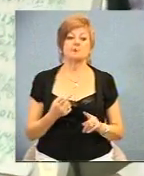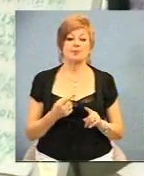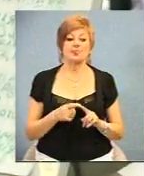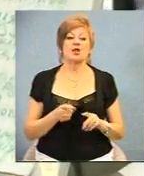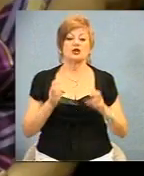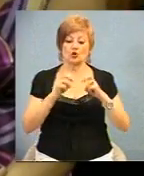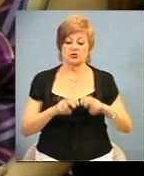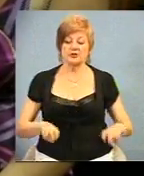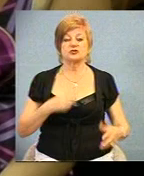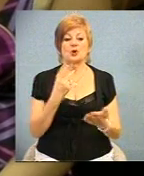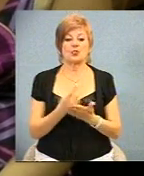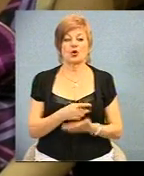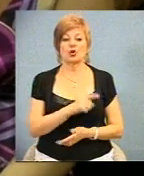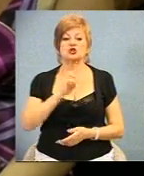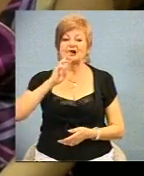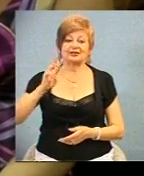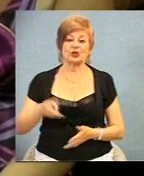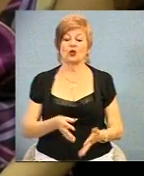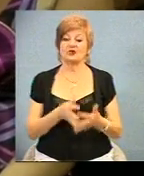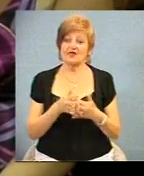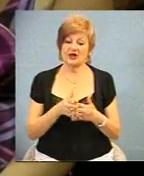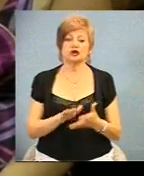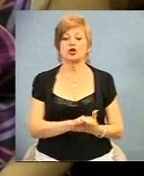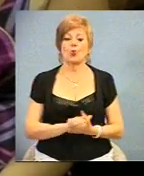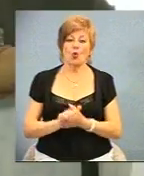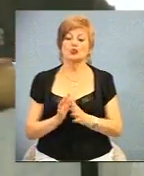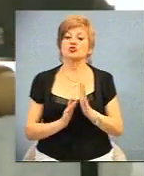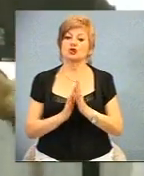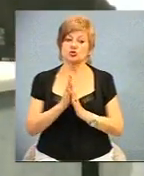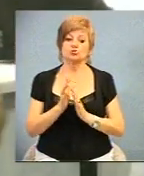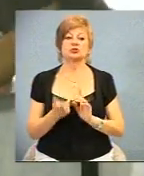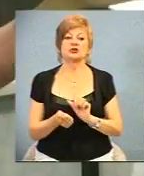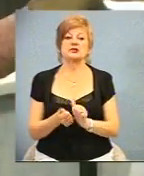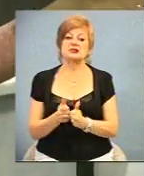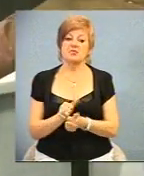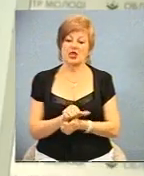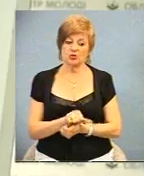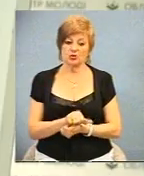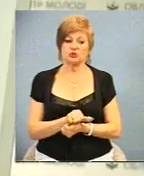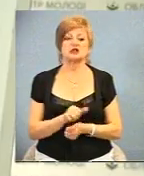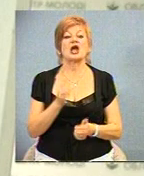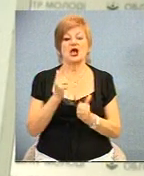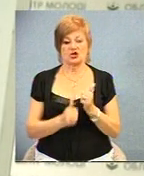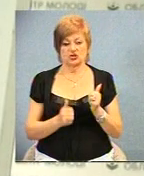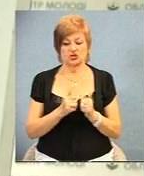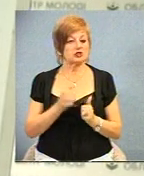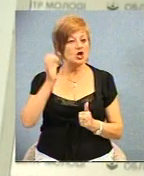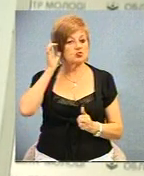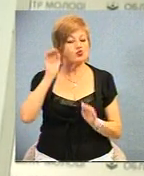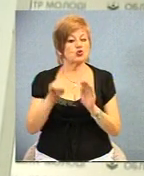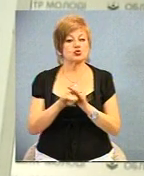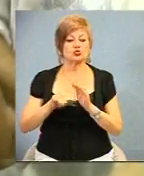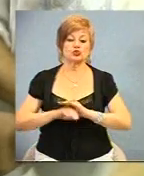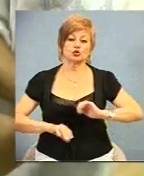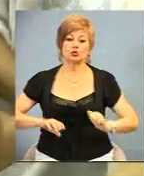вже показали, протягом 3 років війни суспільство росте та змінюється. Представники різних точок зору частіше стали дослухатися один